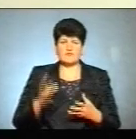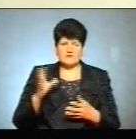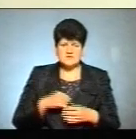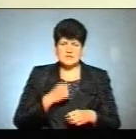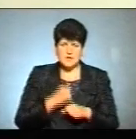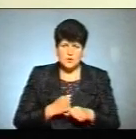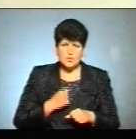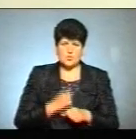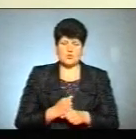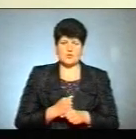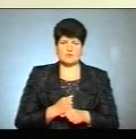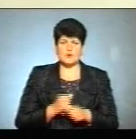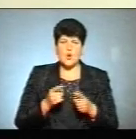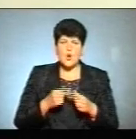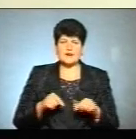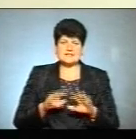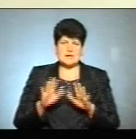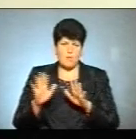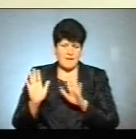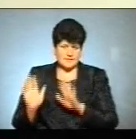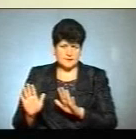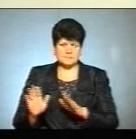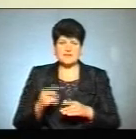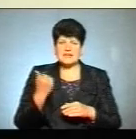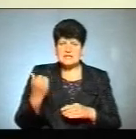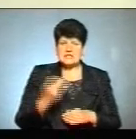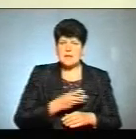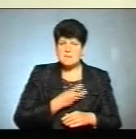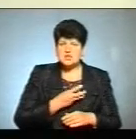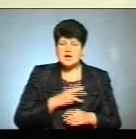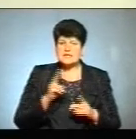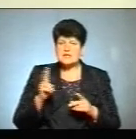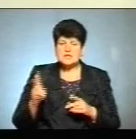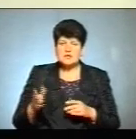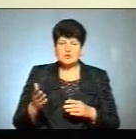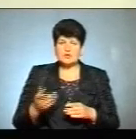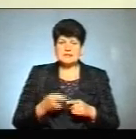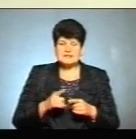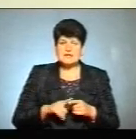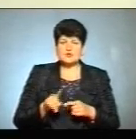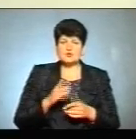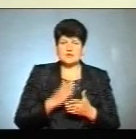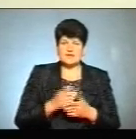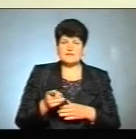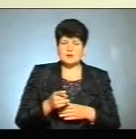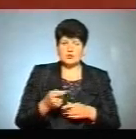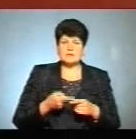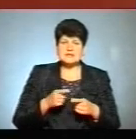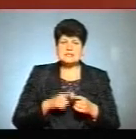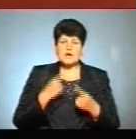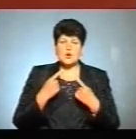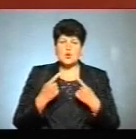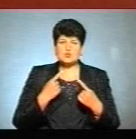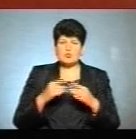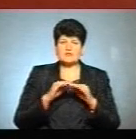робимо, всі організаційні моменти. Їхнє бажання, ніхто, власне, то, що є в Тернополі, це розмова